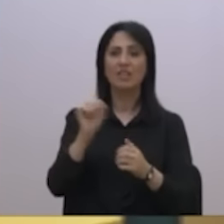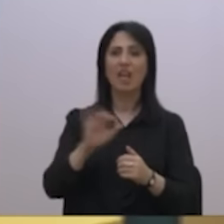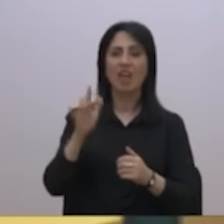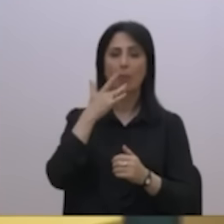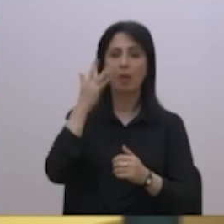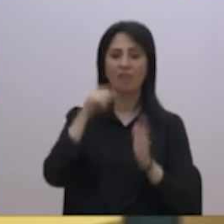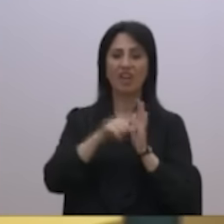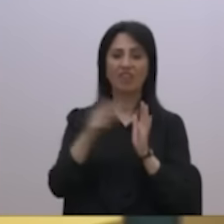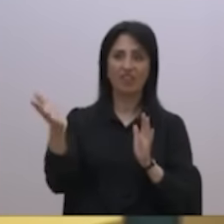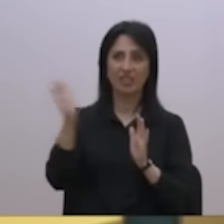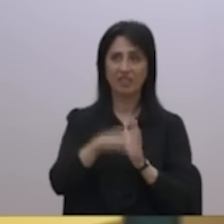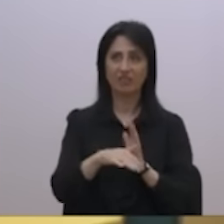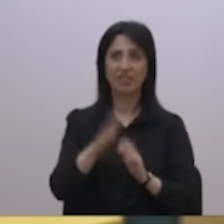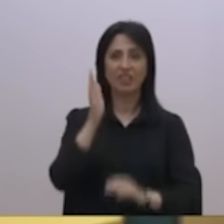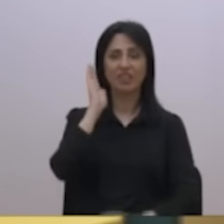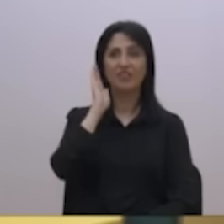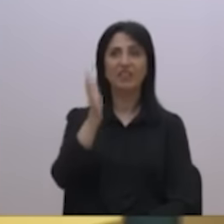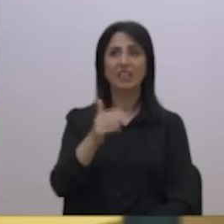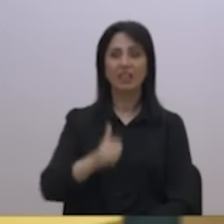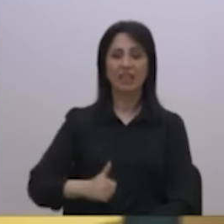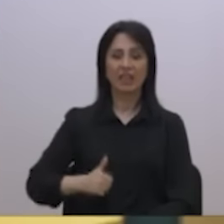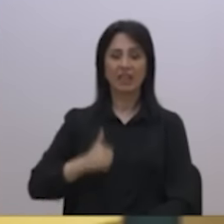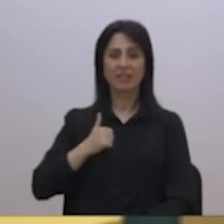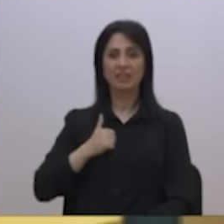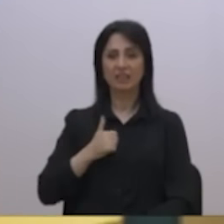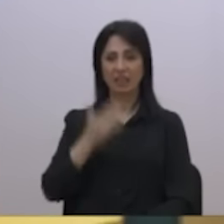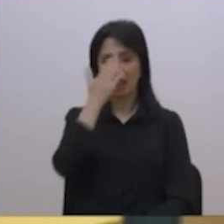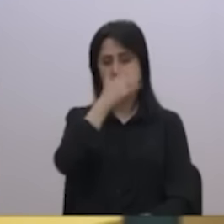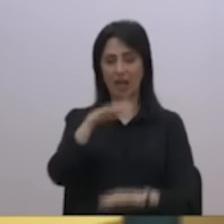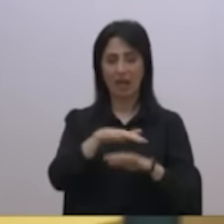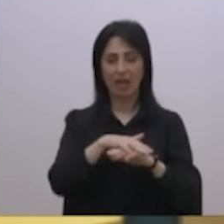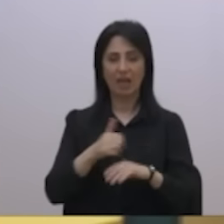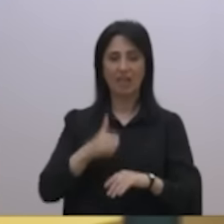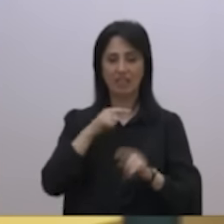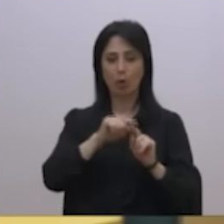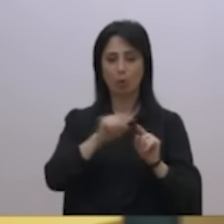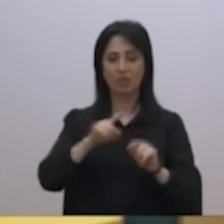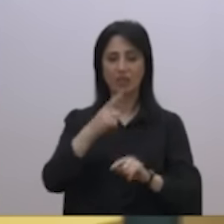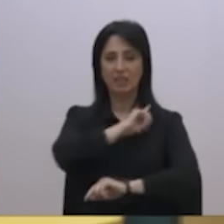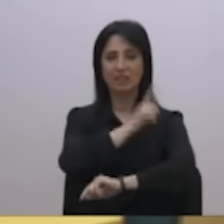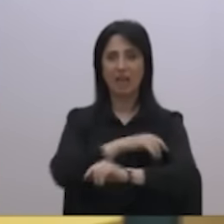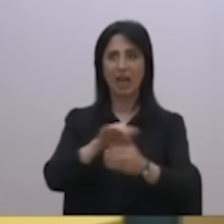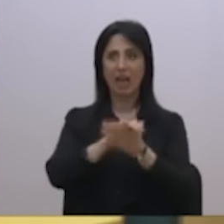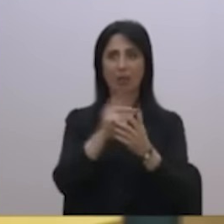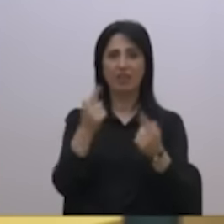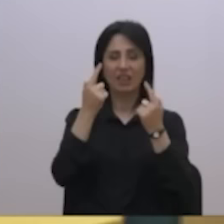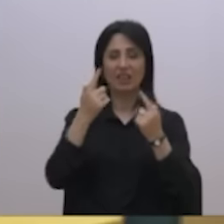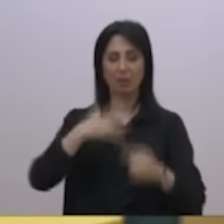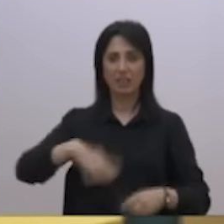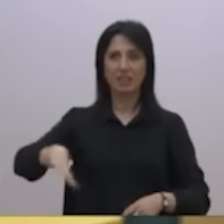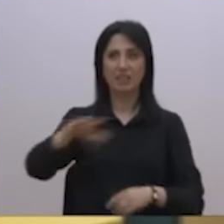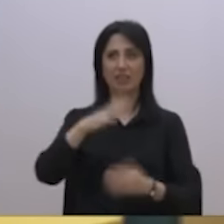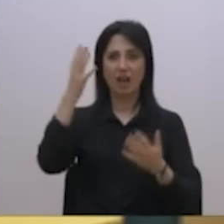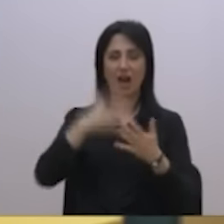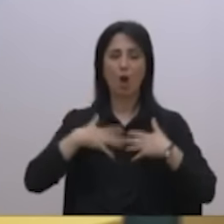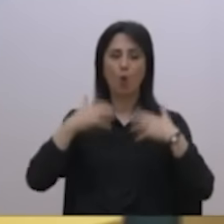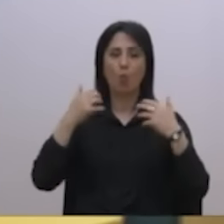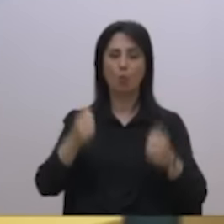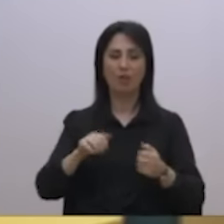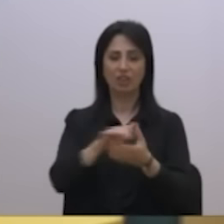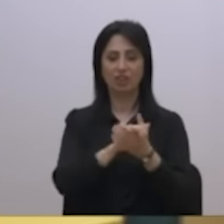ამერიკულ ინვესტიციებს და ვიქნებით ღირსეული ერი ღირსეულთა შორის. ძალა ერთობაშია, დიდება საქართველოს, გაუმარჯოს